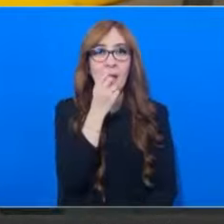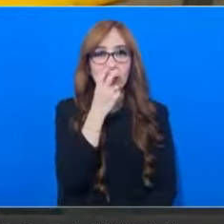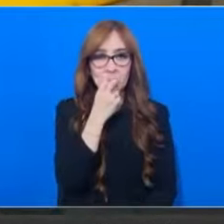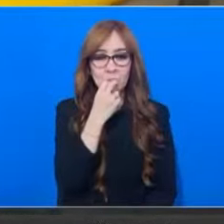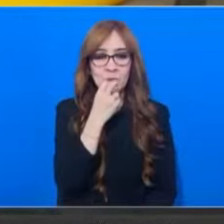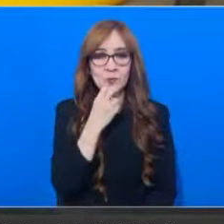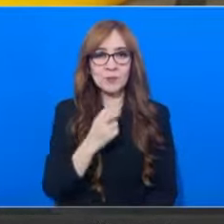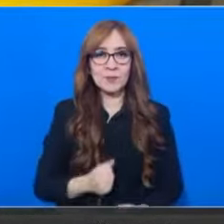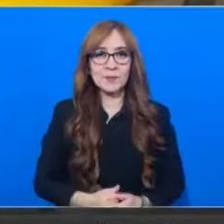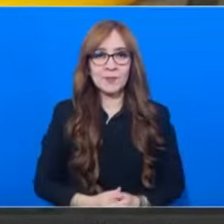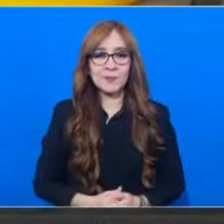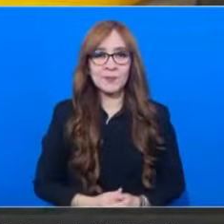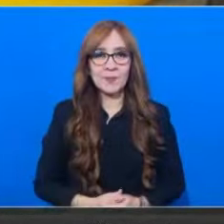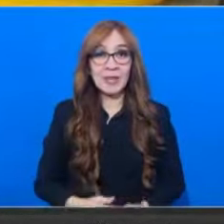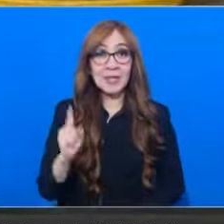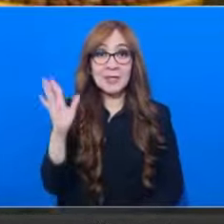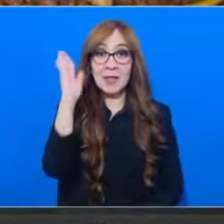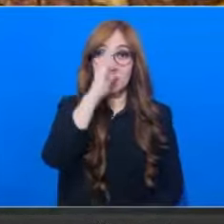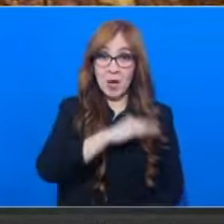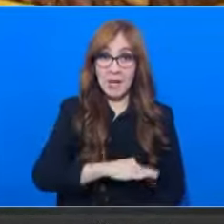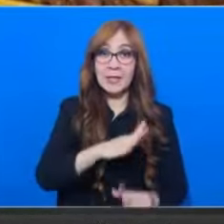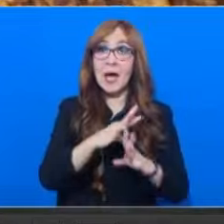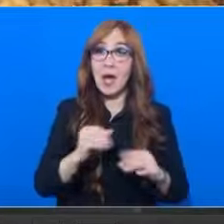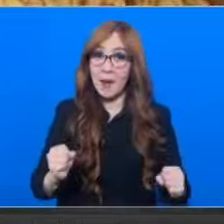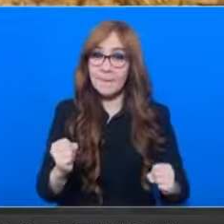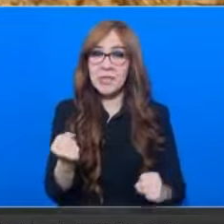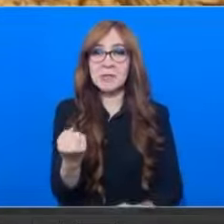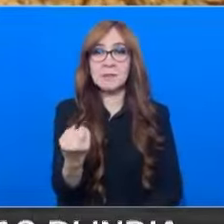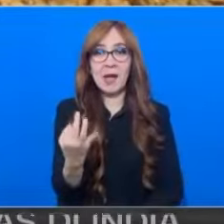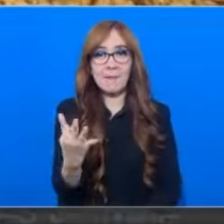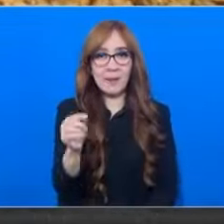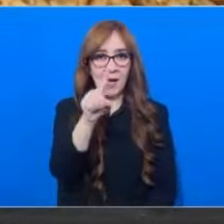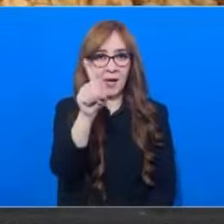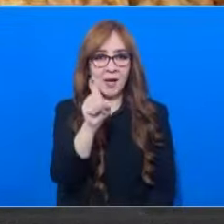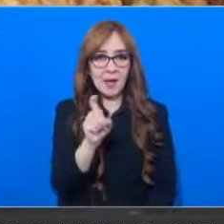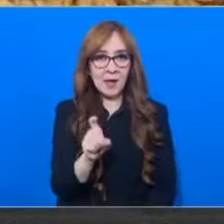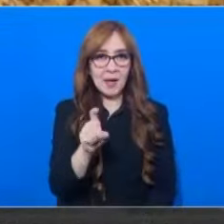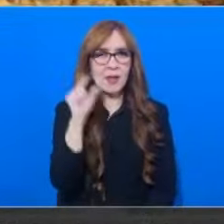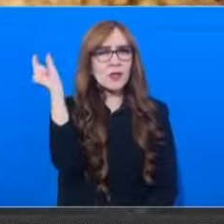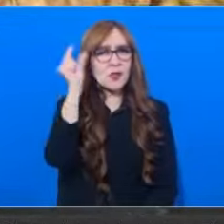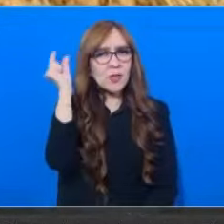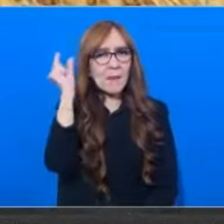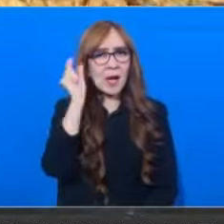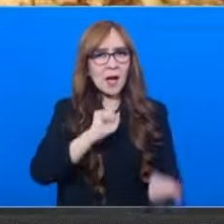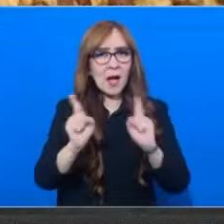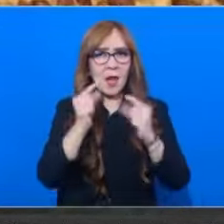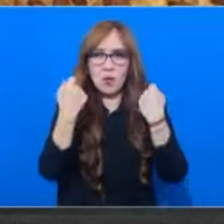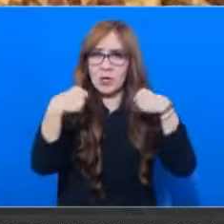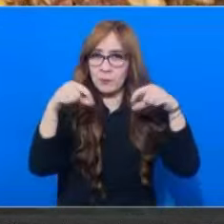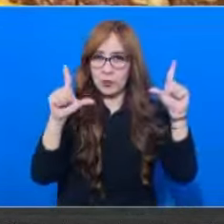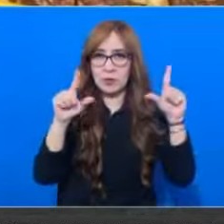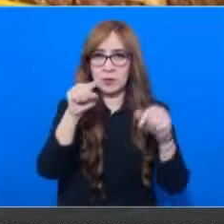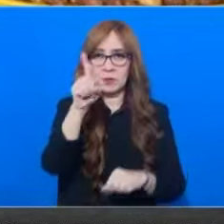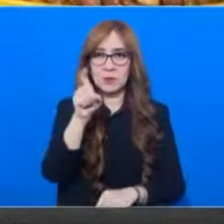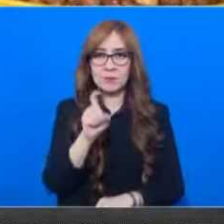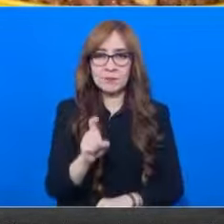Kang, dalam sehari bisa habis berapa nih? Terutama di hari-hari besar atau ketika libur-libur panjang gitu? Paling